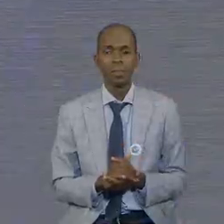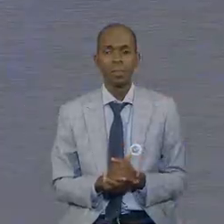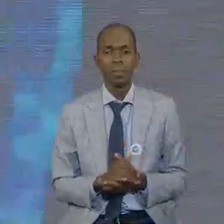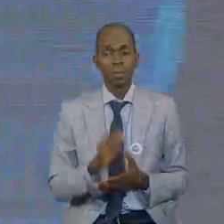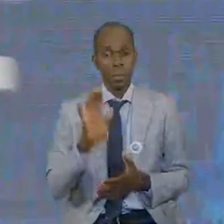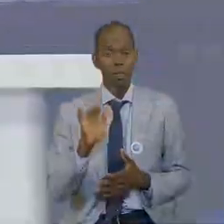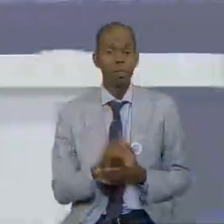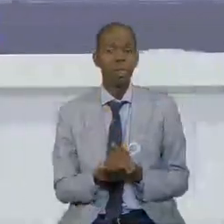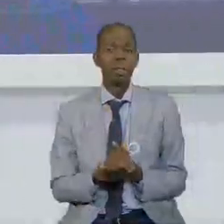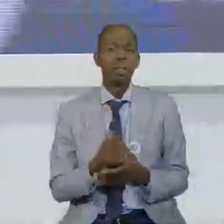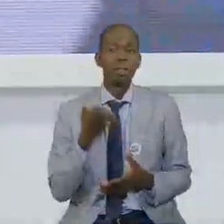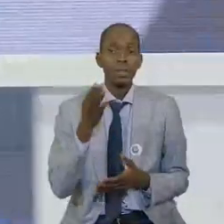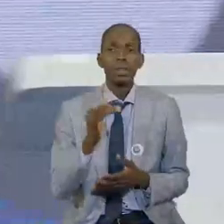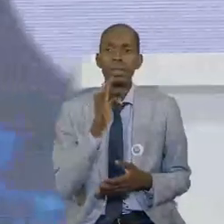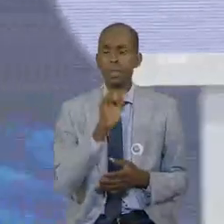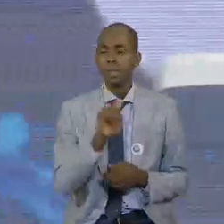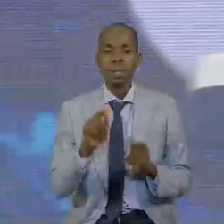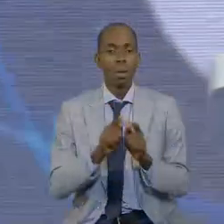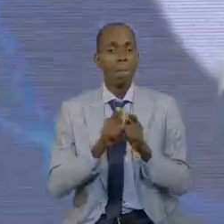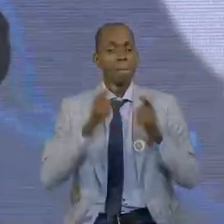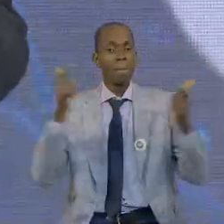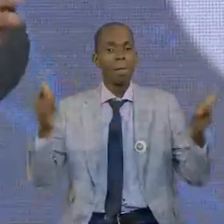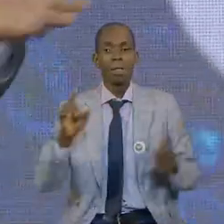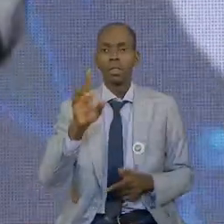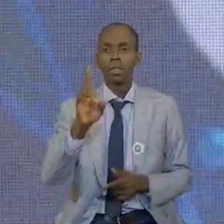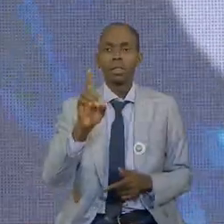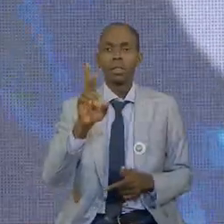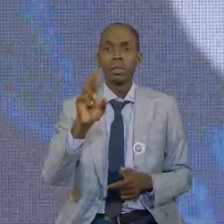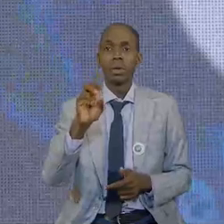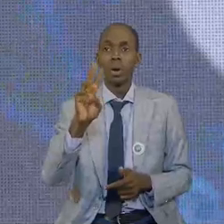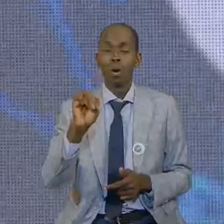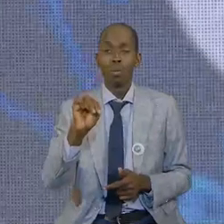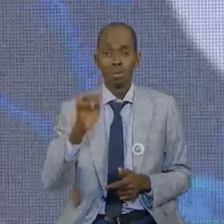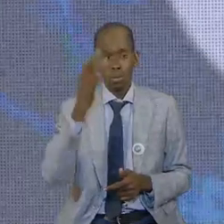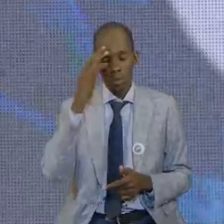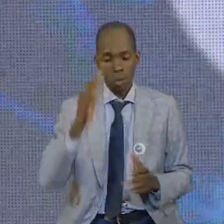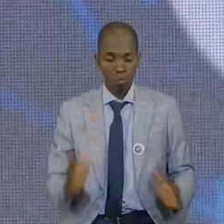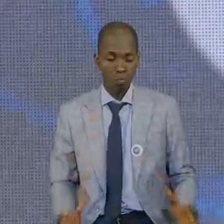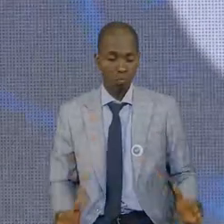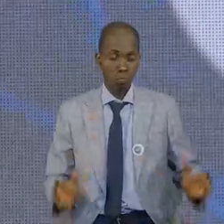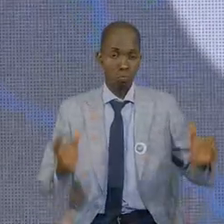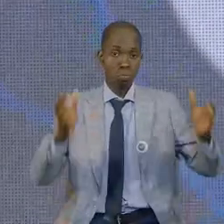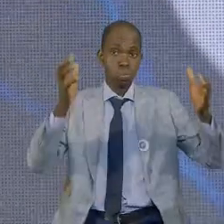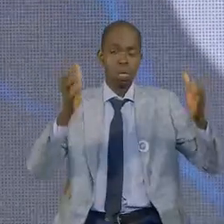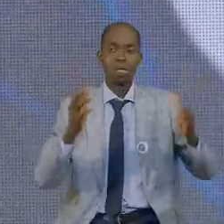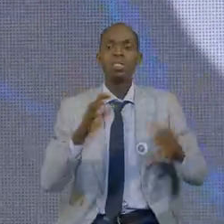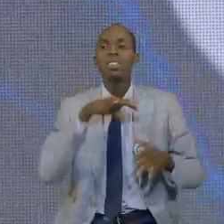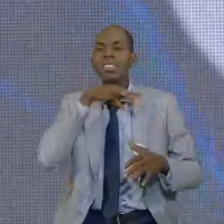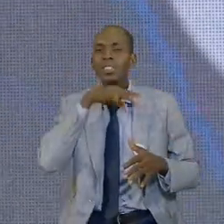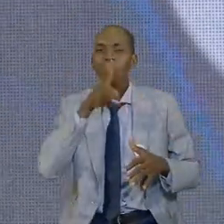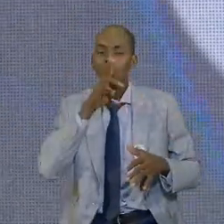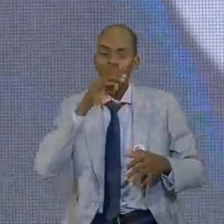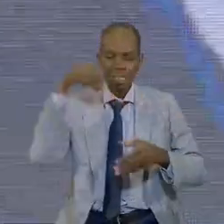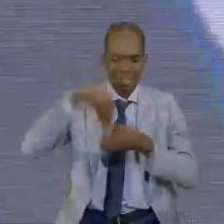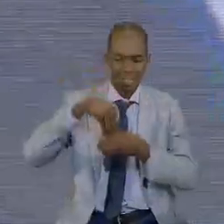is a big drum. Il y a un grand tonneau. And he puts dirty water in it. Et on verse de l'eau sale